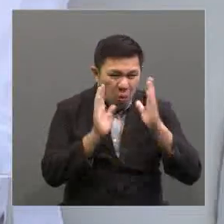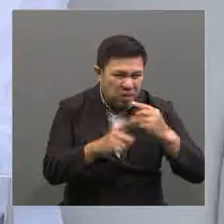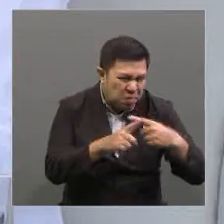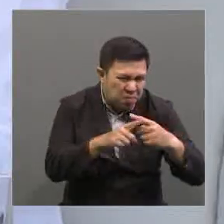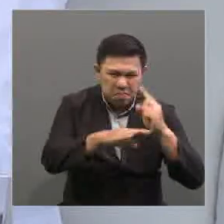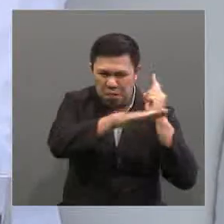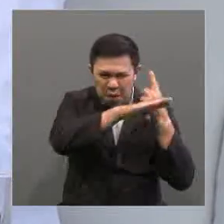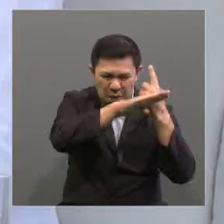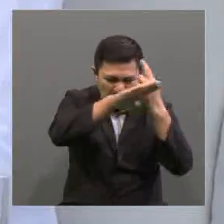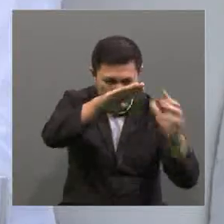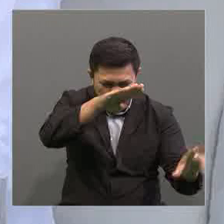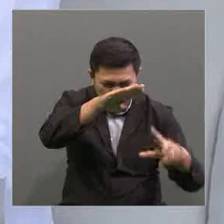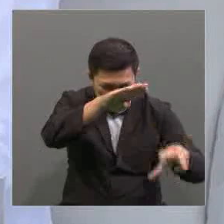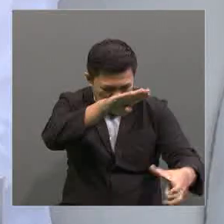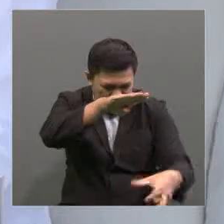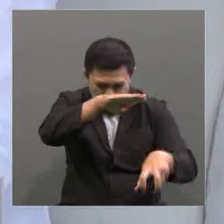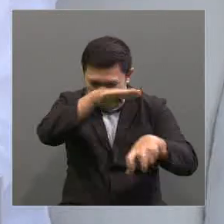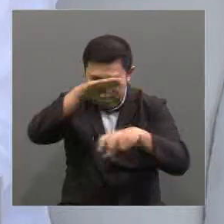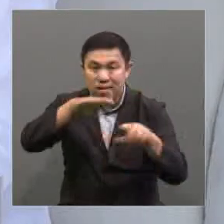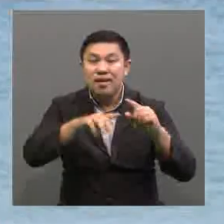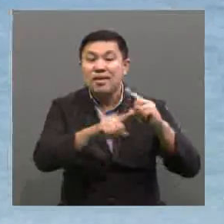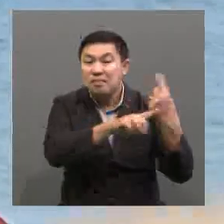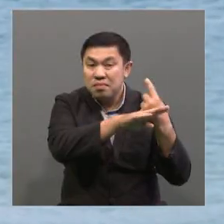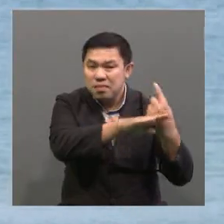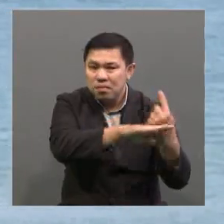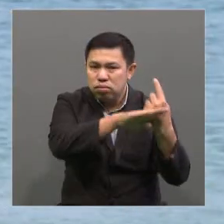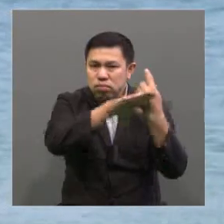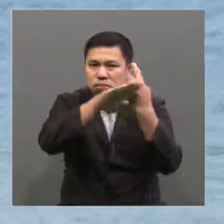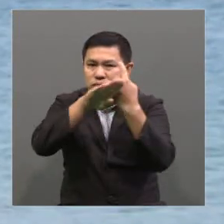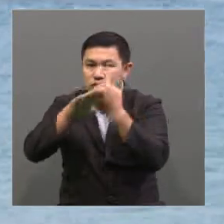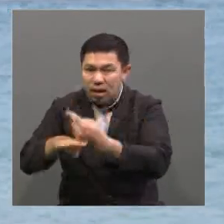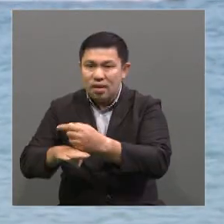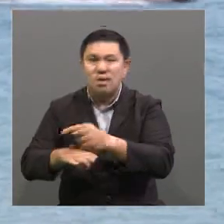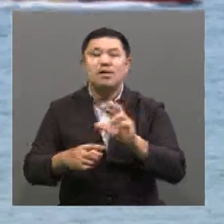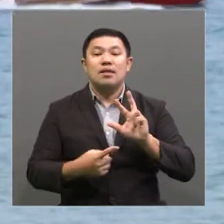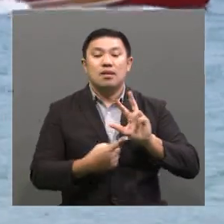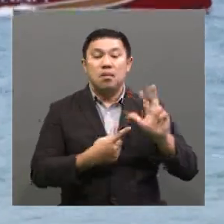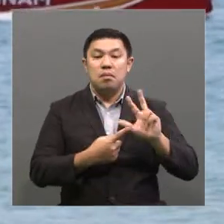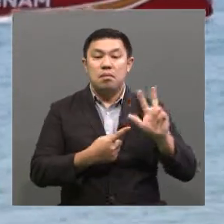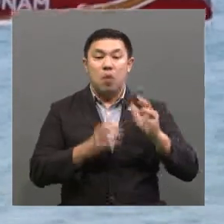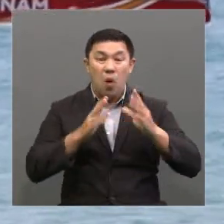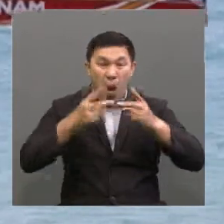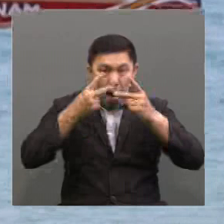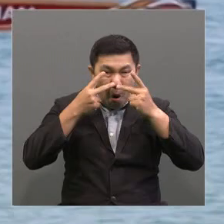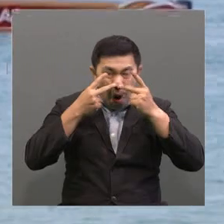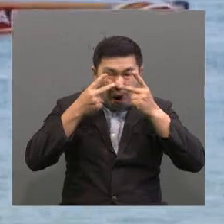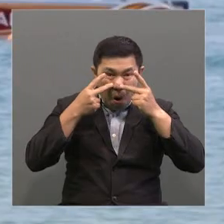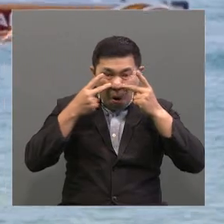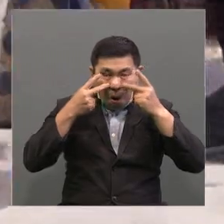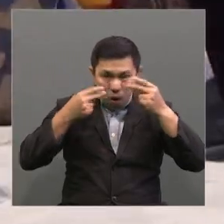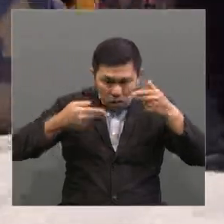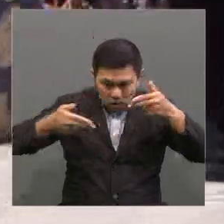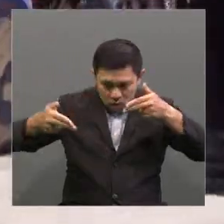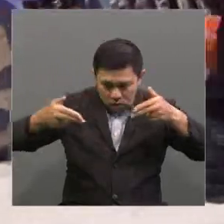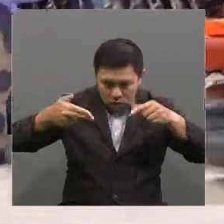าดเจ็บด้วยเฮลิคอปเตอร์นำตัวผู้บาดเจ็บส่งรักษาที่โรงพยาบาลสถานการณ์ที่3ค่ะมีคนร้ายเดินผ่านกล้องตรว